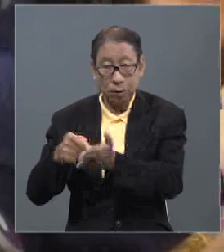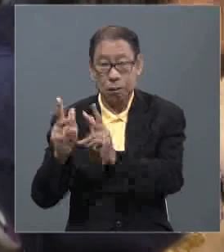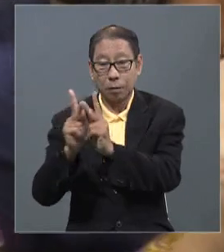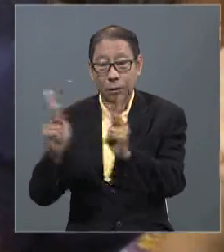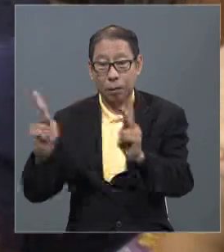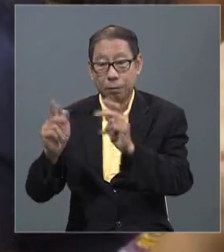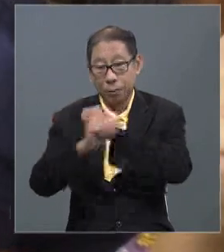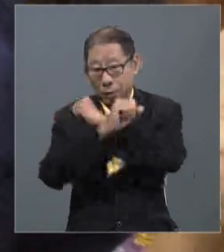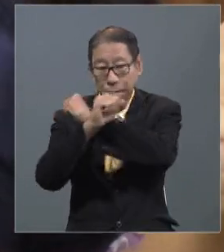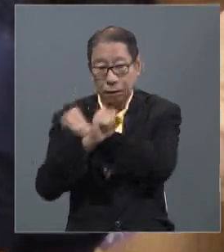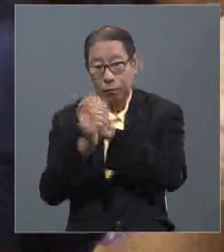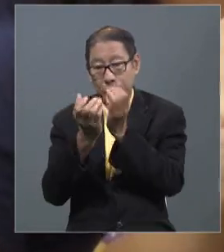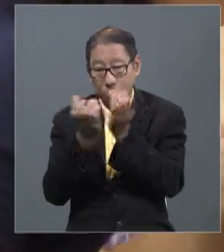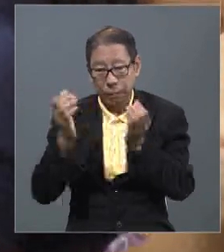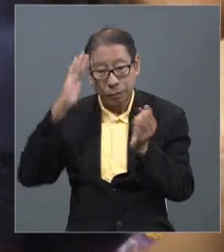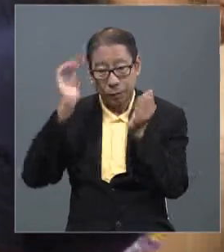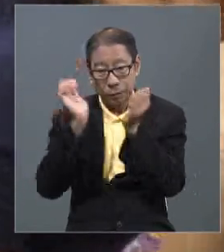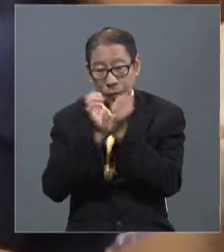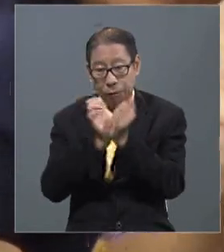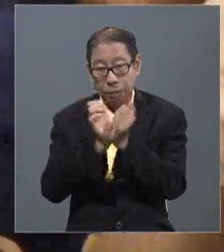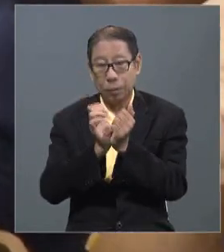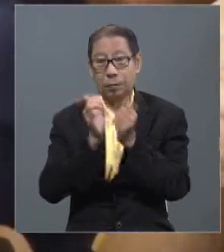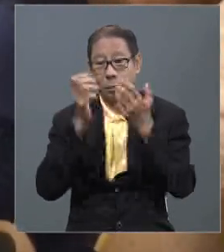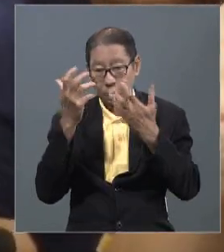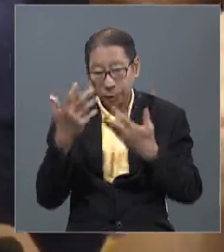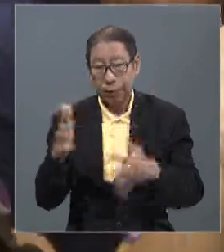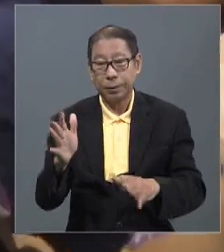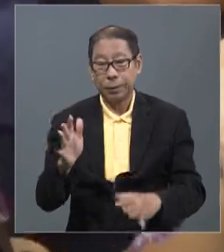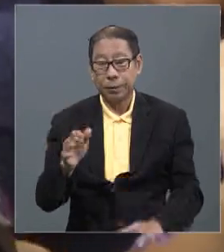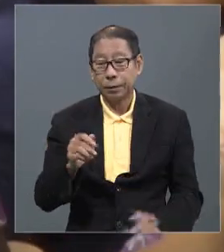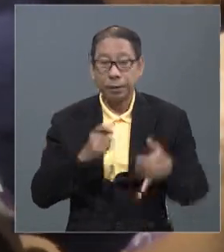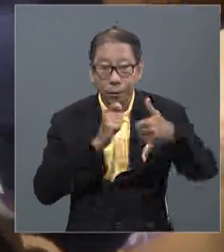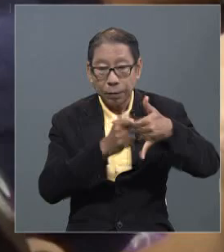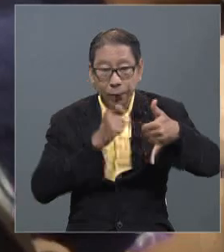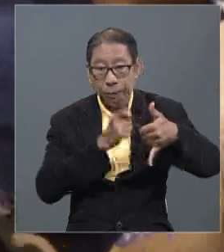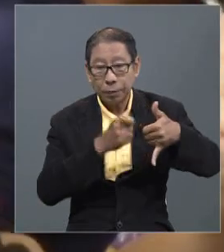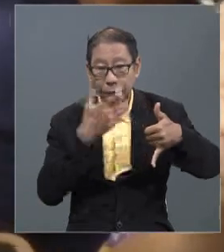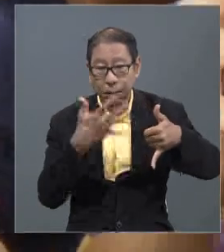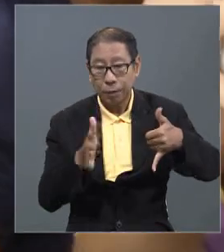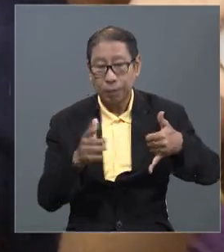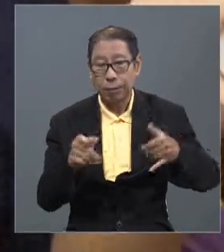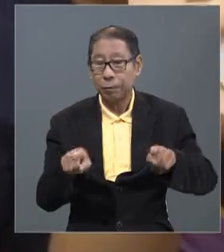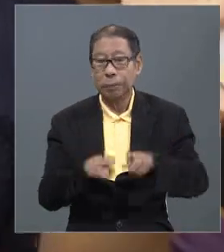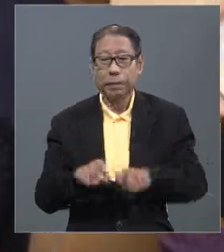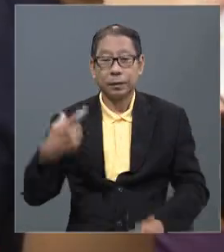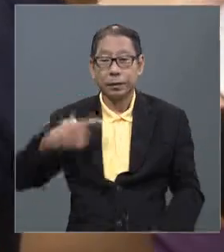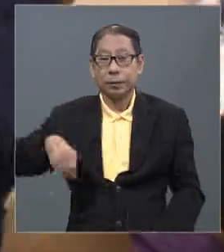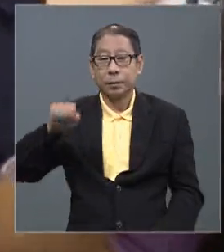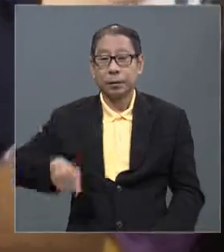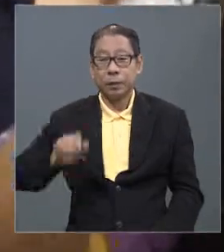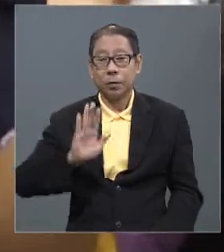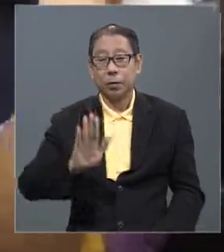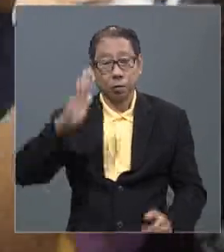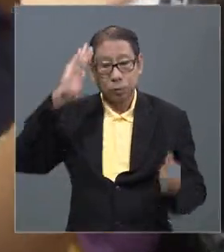พิทักษ์ระบบคุณธรรมข้าราชการตำรวจหรือกพคตร.ที่เมื่อสักครู่บิ๊กโจ๊กให้สัมภาษณ์อะว่าเสมือนเป็นศาลปกครองของตร.เนี่ย